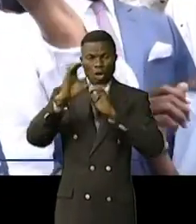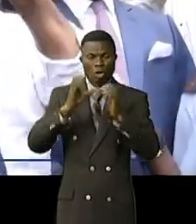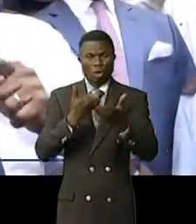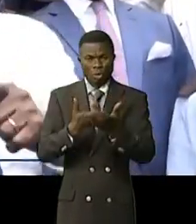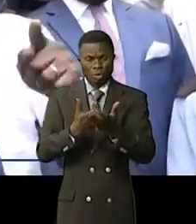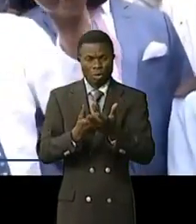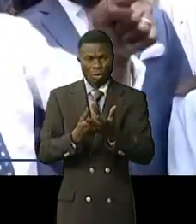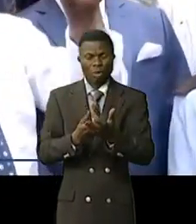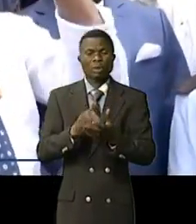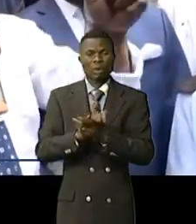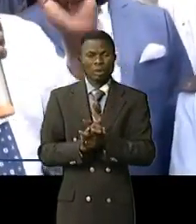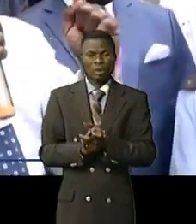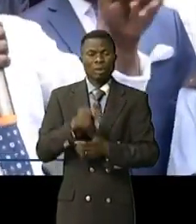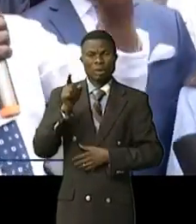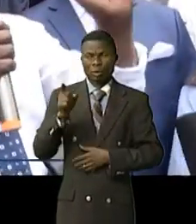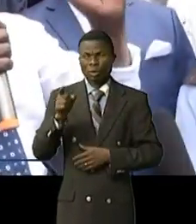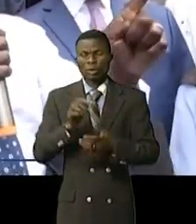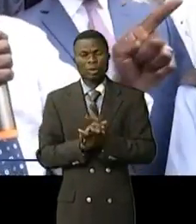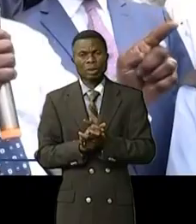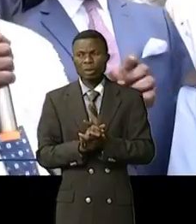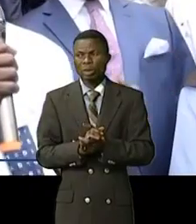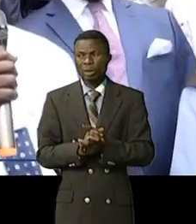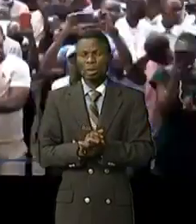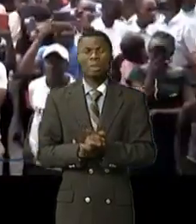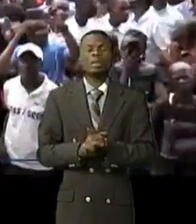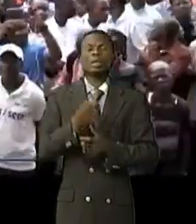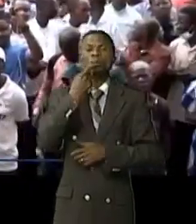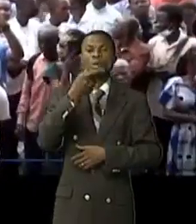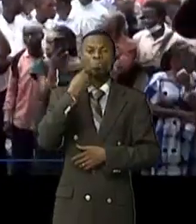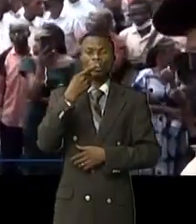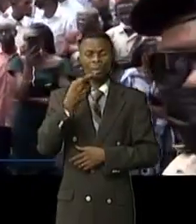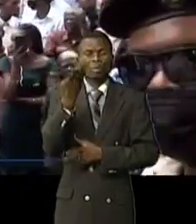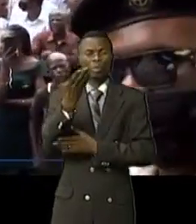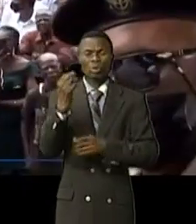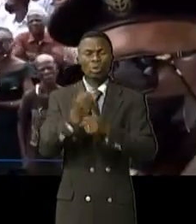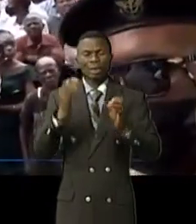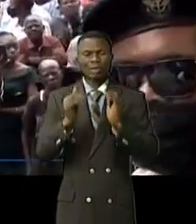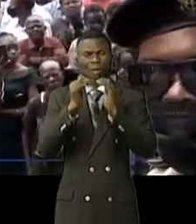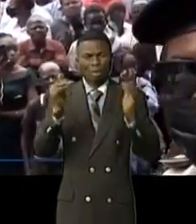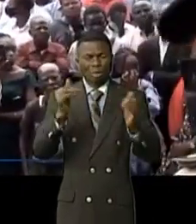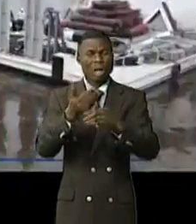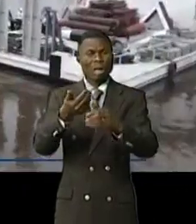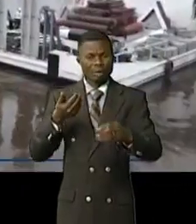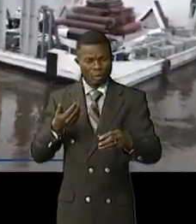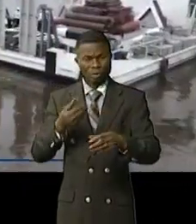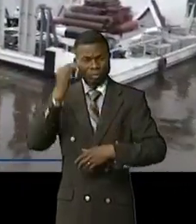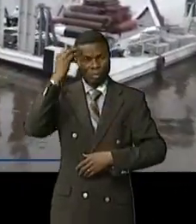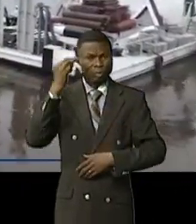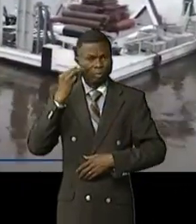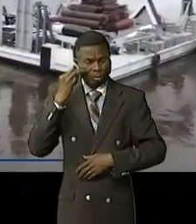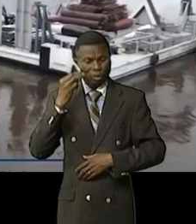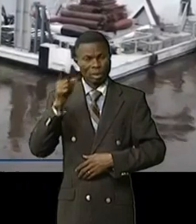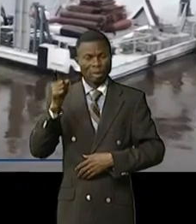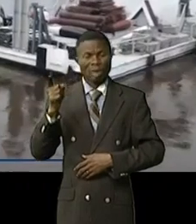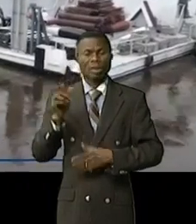Communications et Désenclavement, Chérubin Okendesenga, a pris la parole pour apaiser les agents. Mais bien avant, le ministre Chérubin